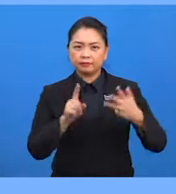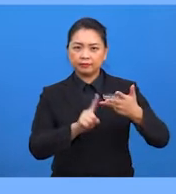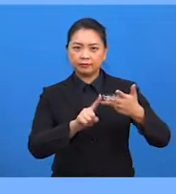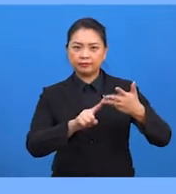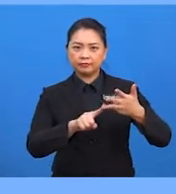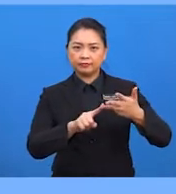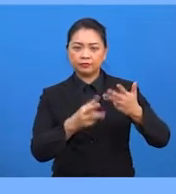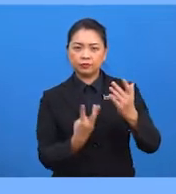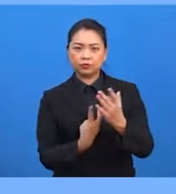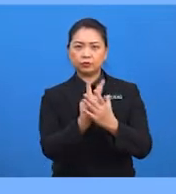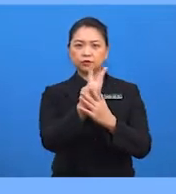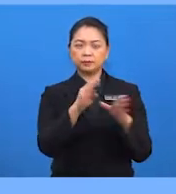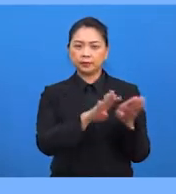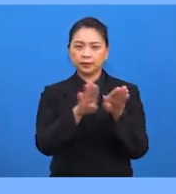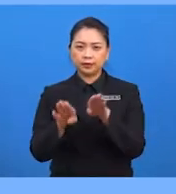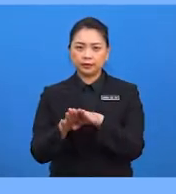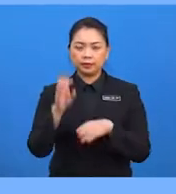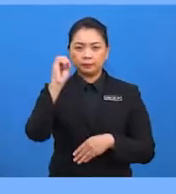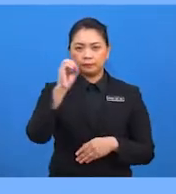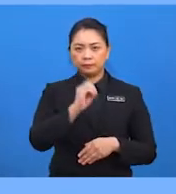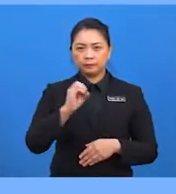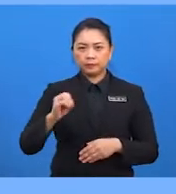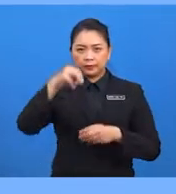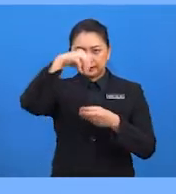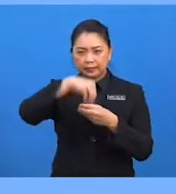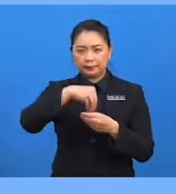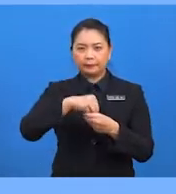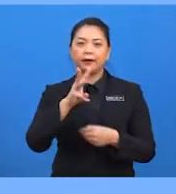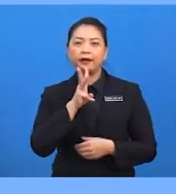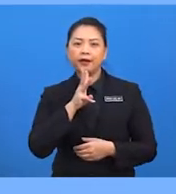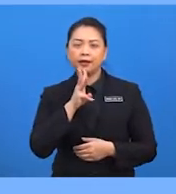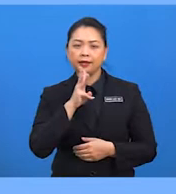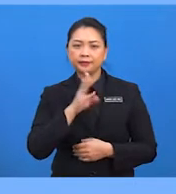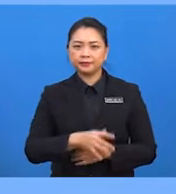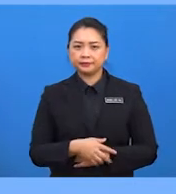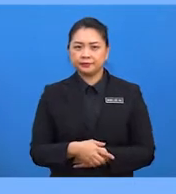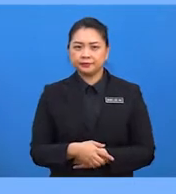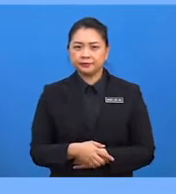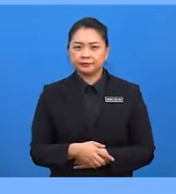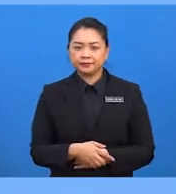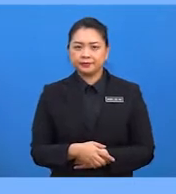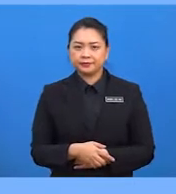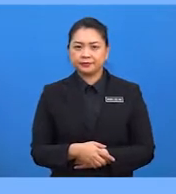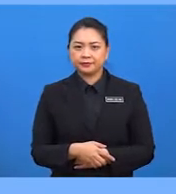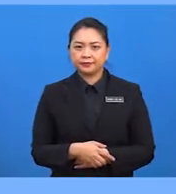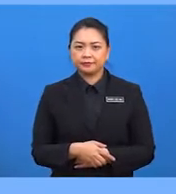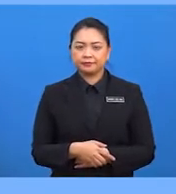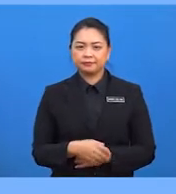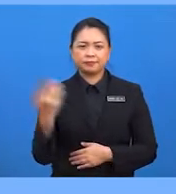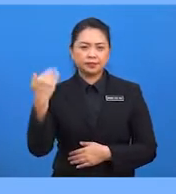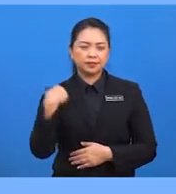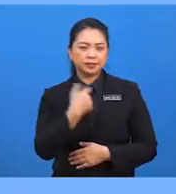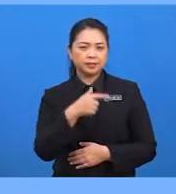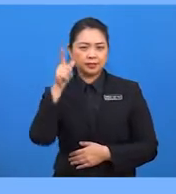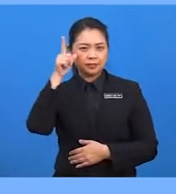Dan yang keempat, wujud sebagai molekul dalam air. Okey,